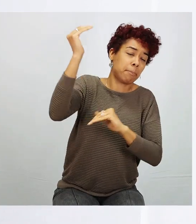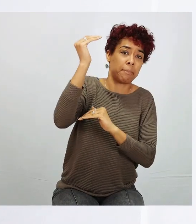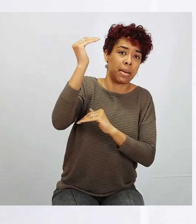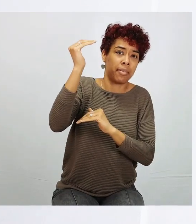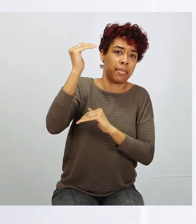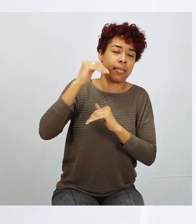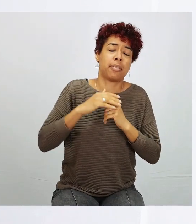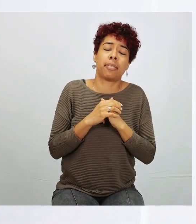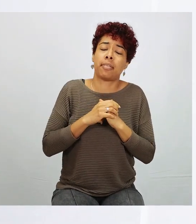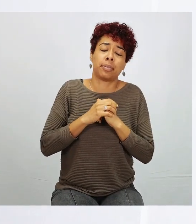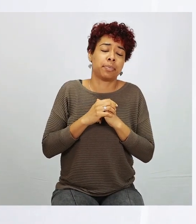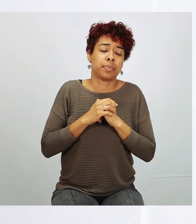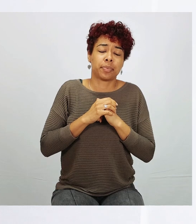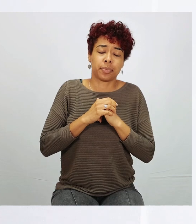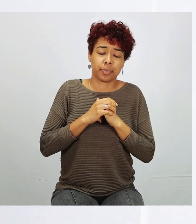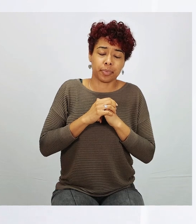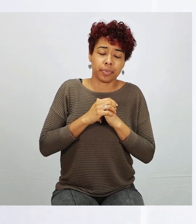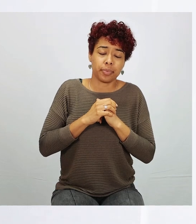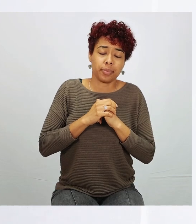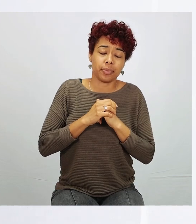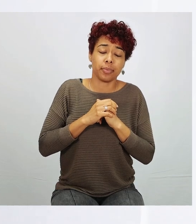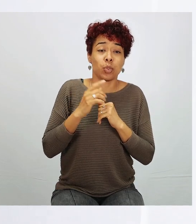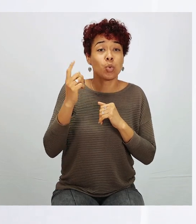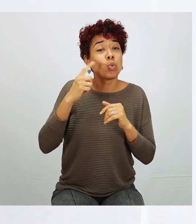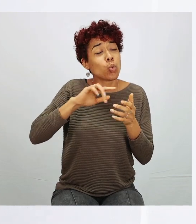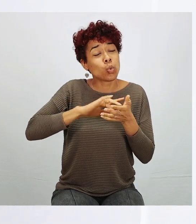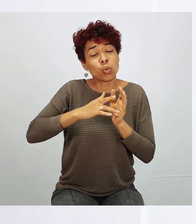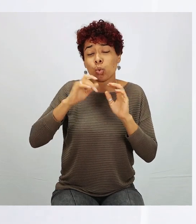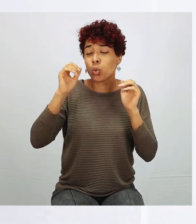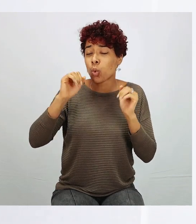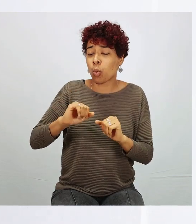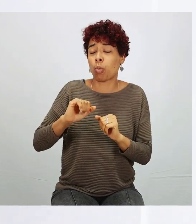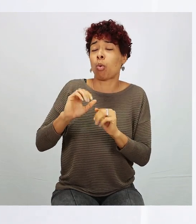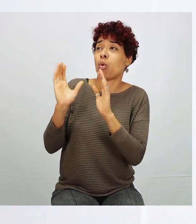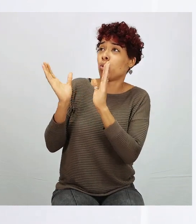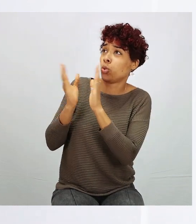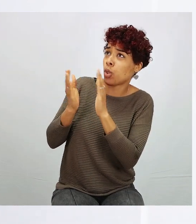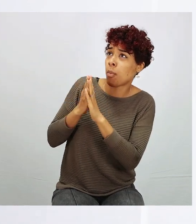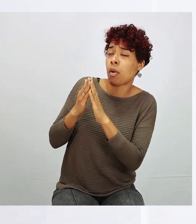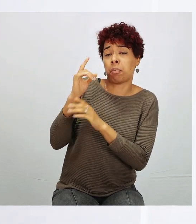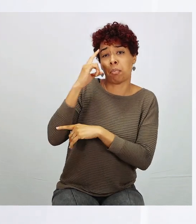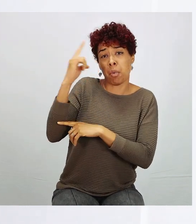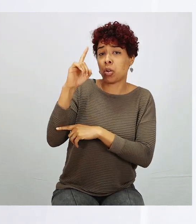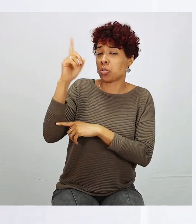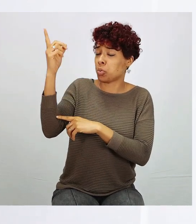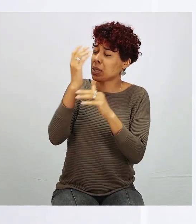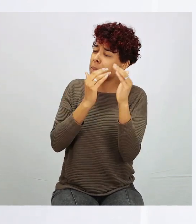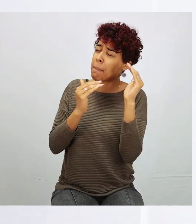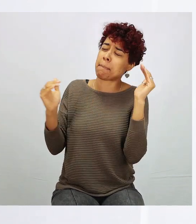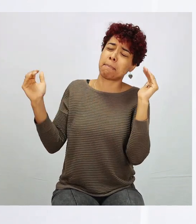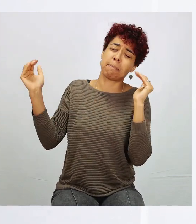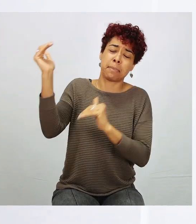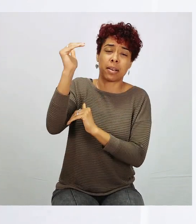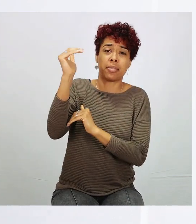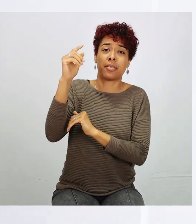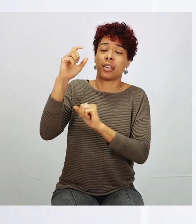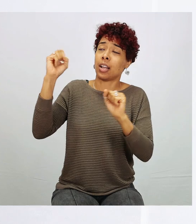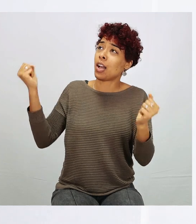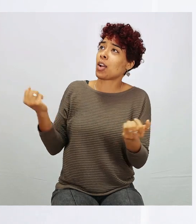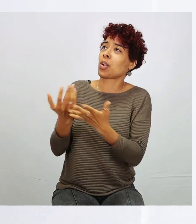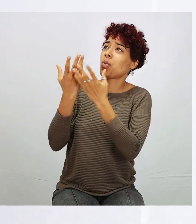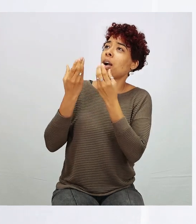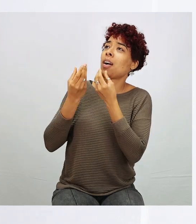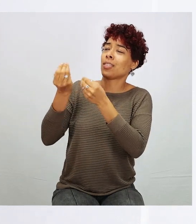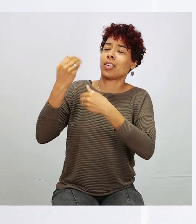Infiniment. Au-delà de tout ce que nous demandons ou pensons. À lui soit la gloire